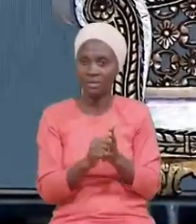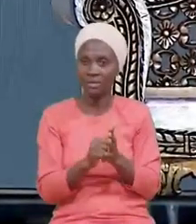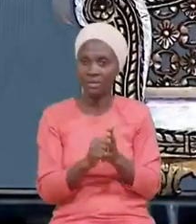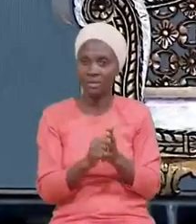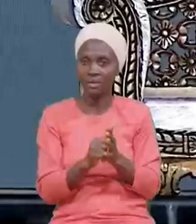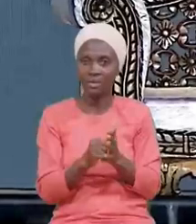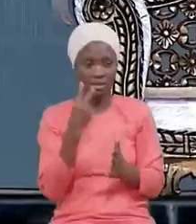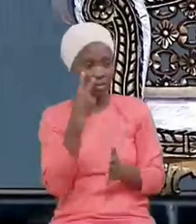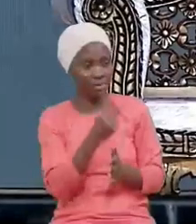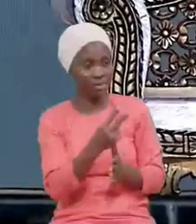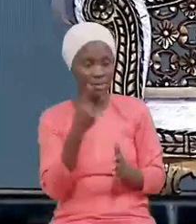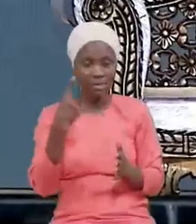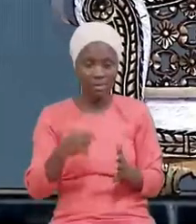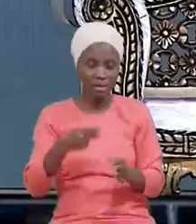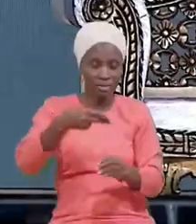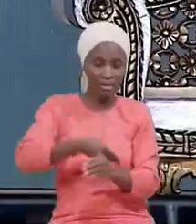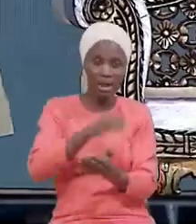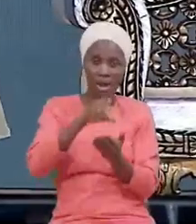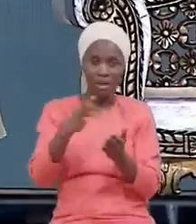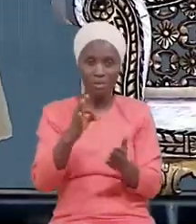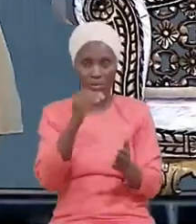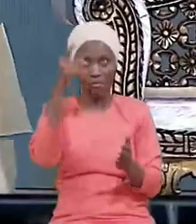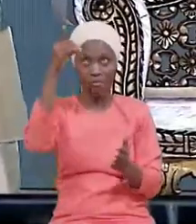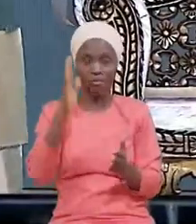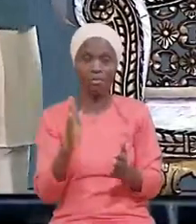voici l'agneau de Dieu.